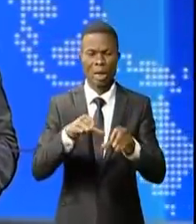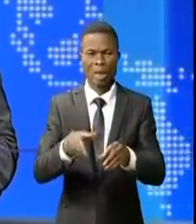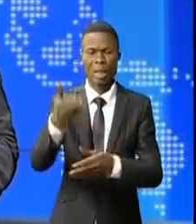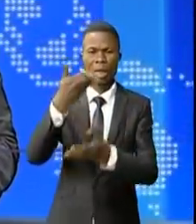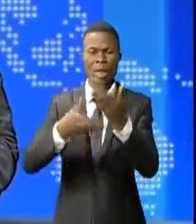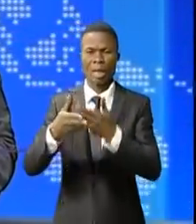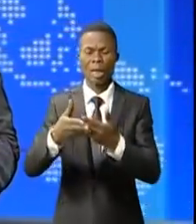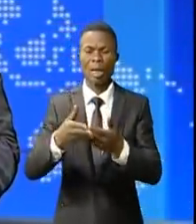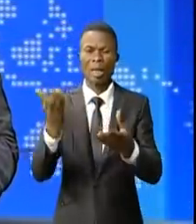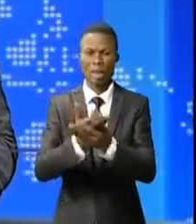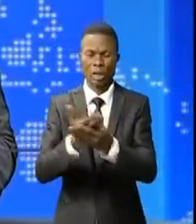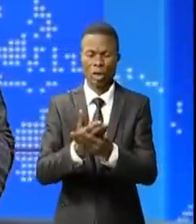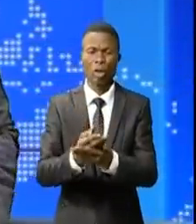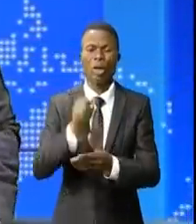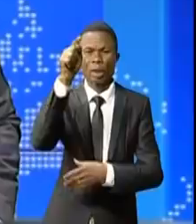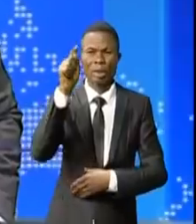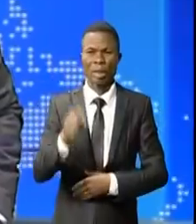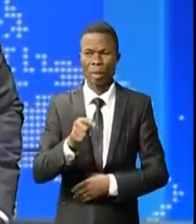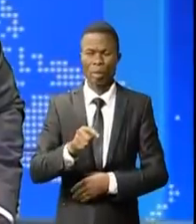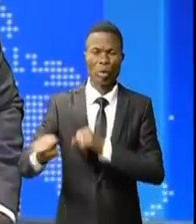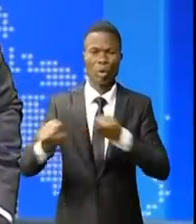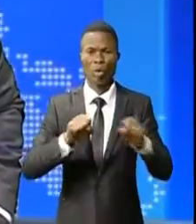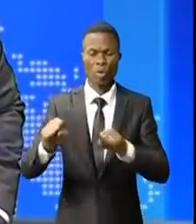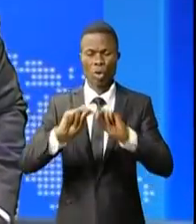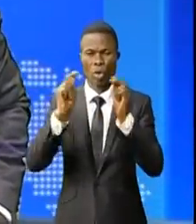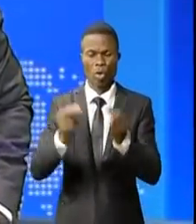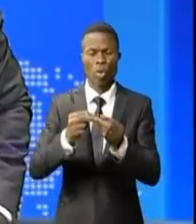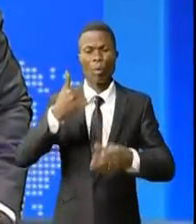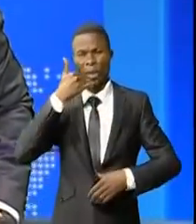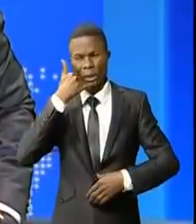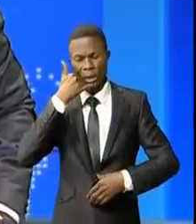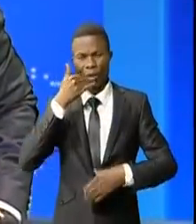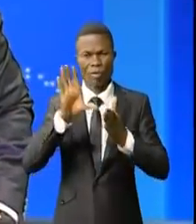des CD contenant les résultats aux opérateurs des réseaux mobiles.